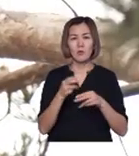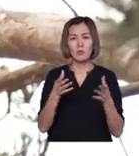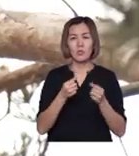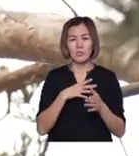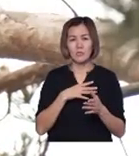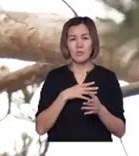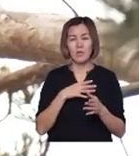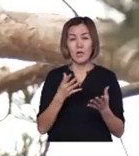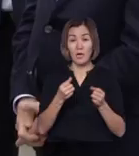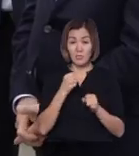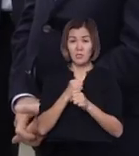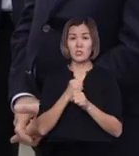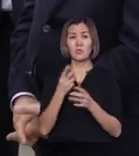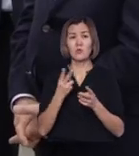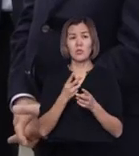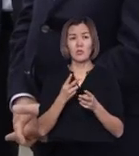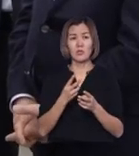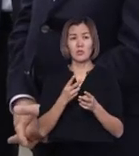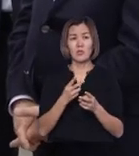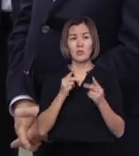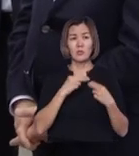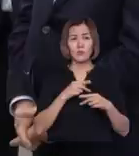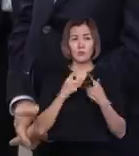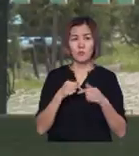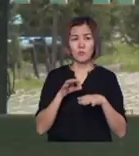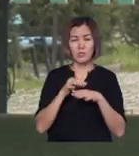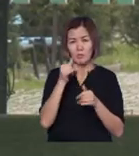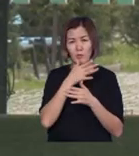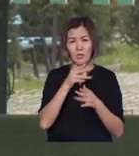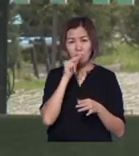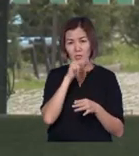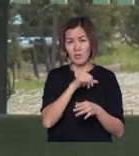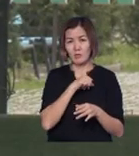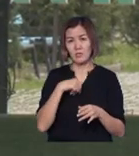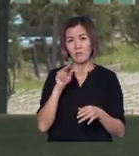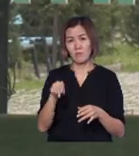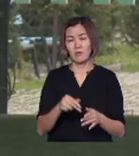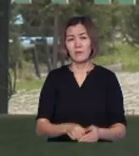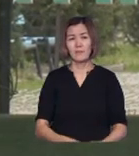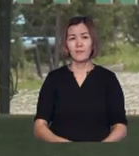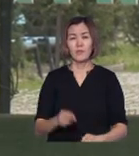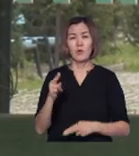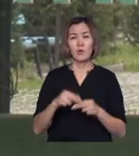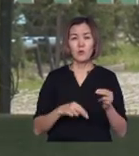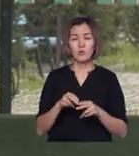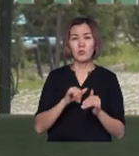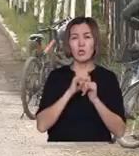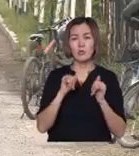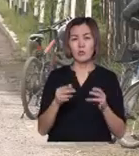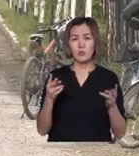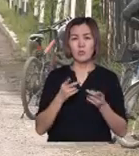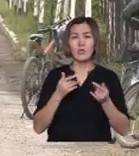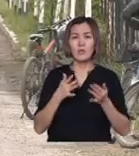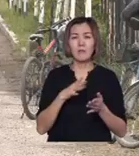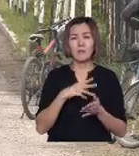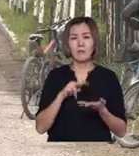алғаннан кейін істеу керек қой мынаны дұрыстап. Жұмысты ұйымдастыра алмай отырған өздерің ғой. Тоға тері әкім құрылыс қарқынын арттыруды талап етті.